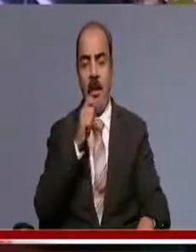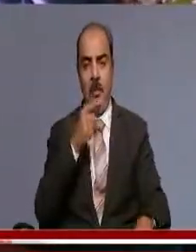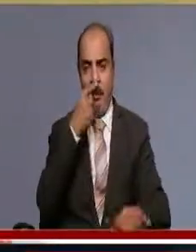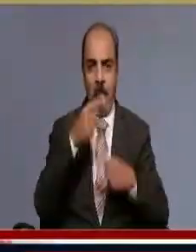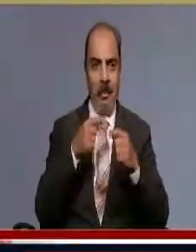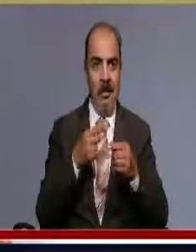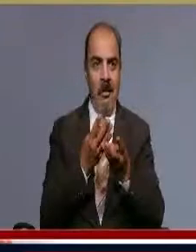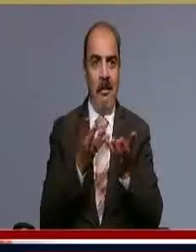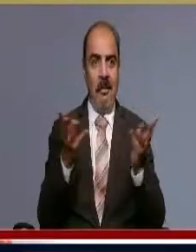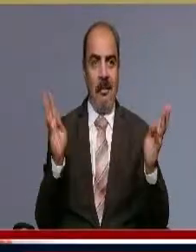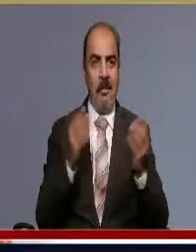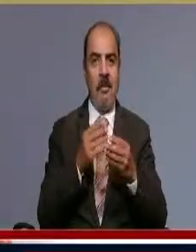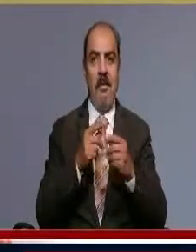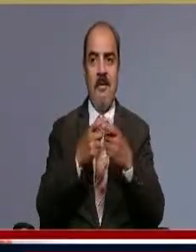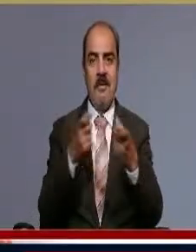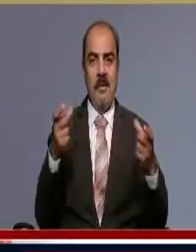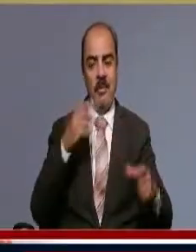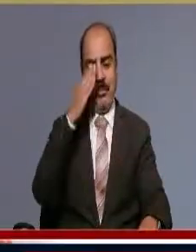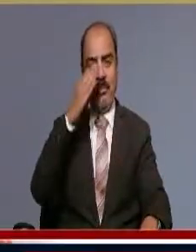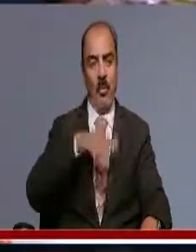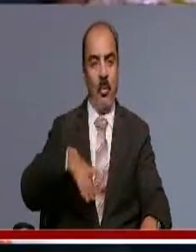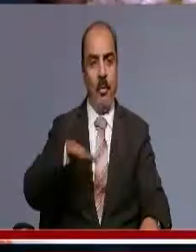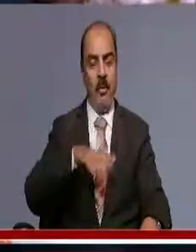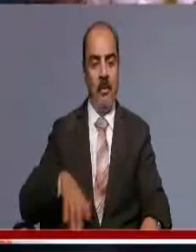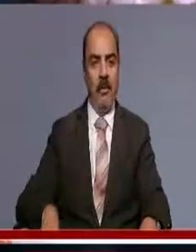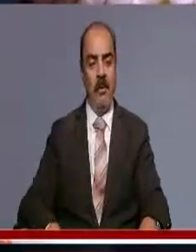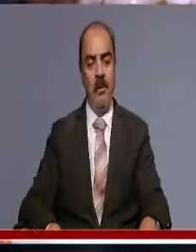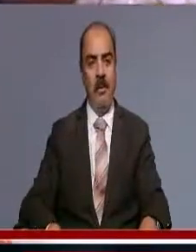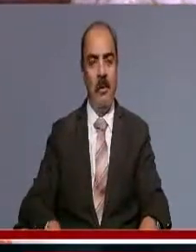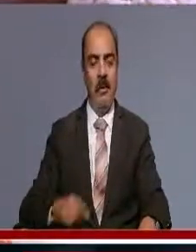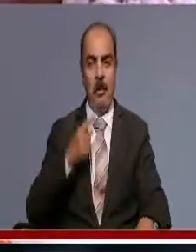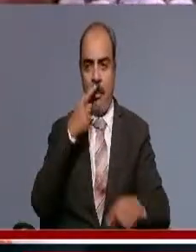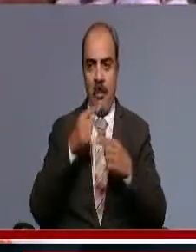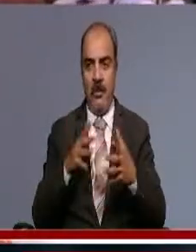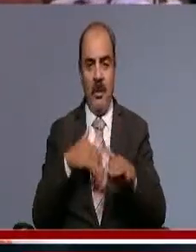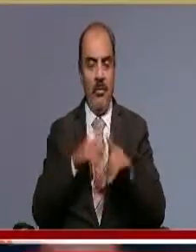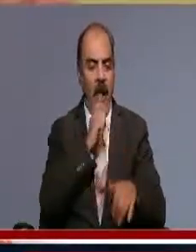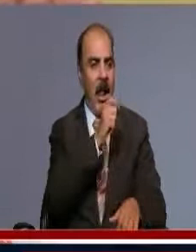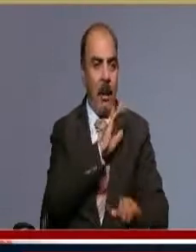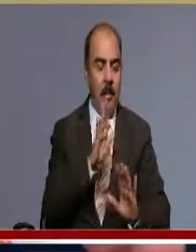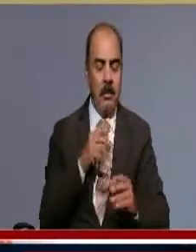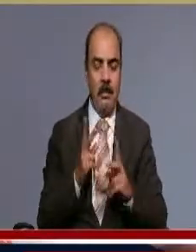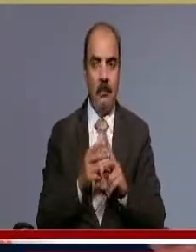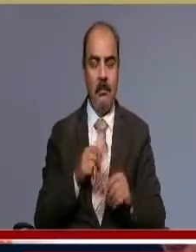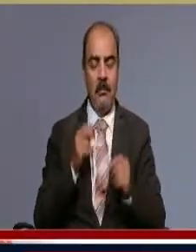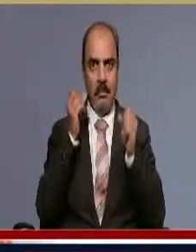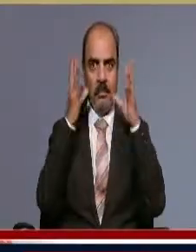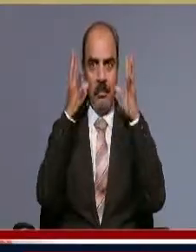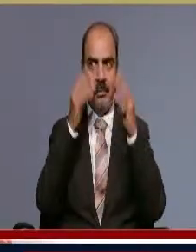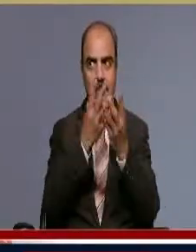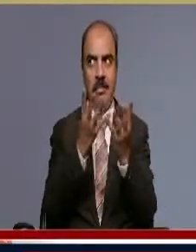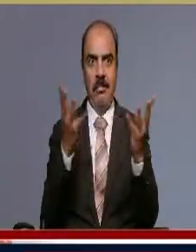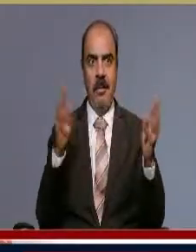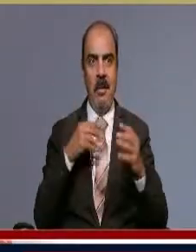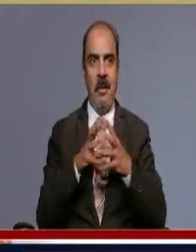مني للشمس على طول، فدايما حرقان وكده. فانا مبسوط ان انا مع حضراتكم النهارده. احنا عملنا فيلم